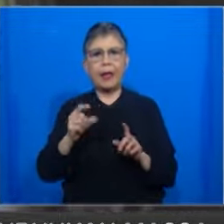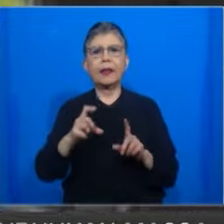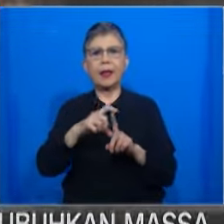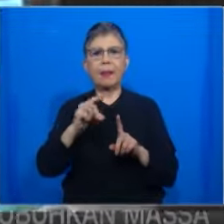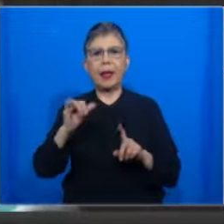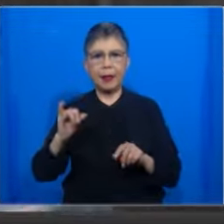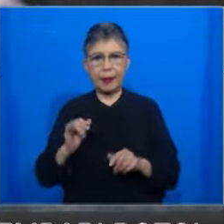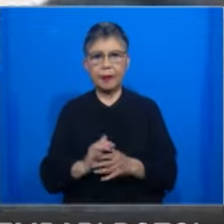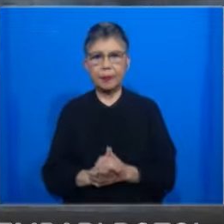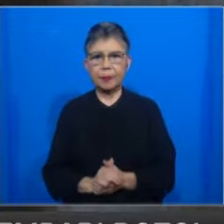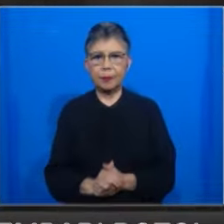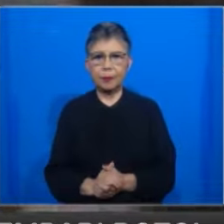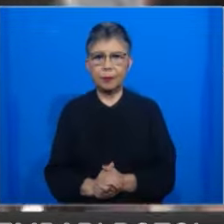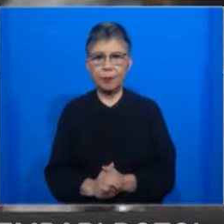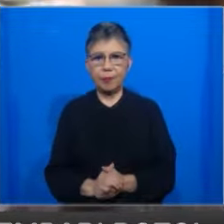RI.